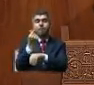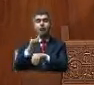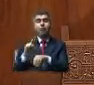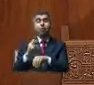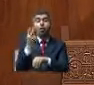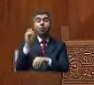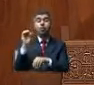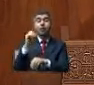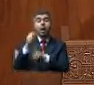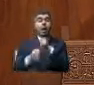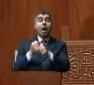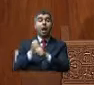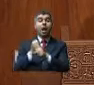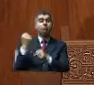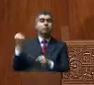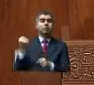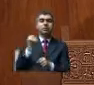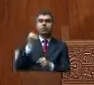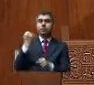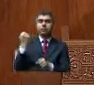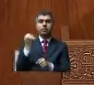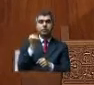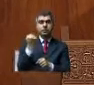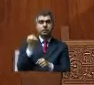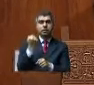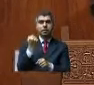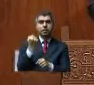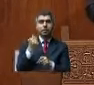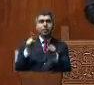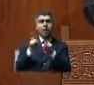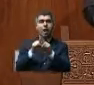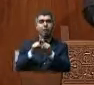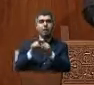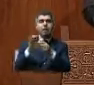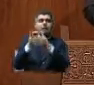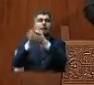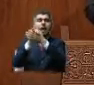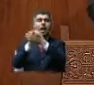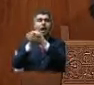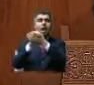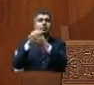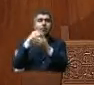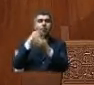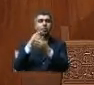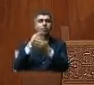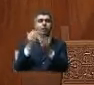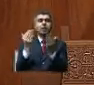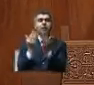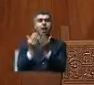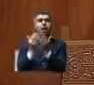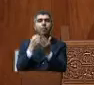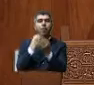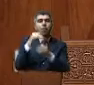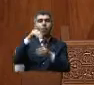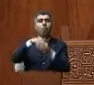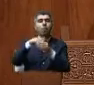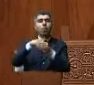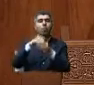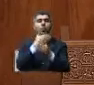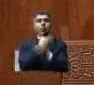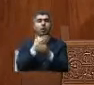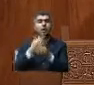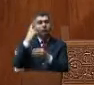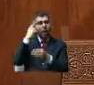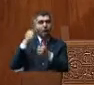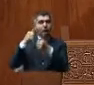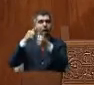وهي كتسنى المناضلين ديال الاتحاد الوطني لطلبة المغرب اللي دابا ولاو مستشارين وربما قربوا يتقاعدوا، راه